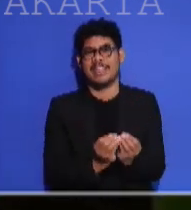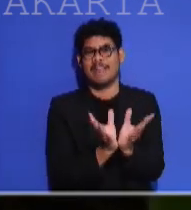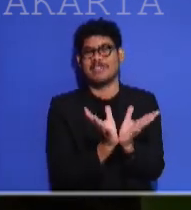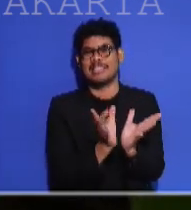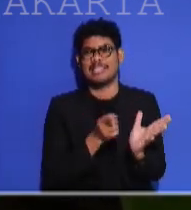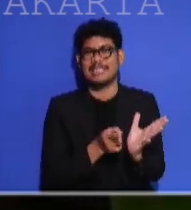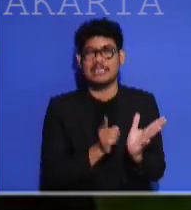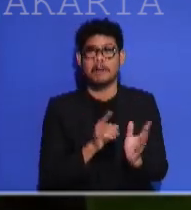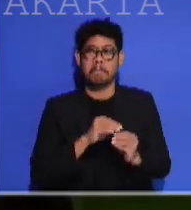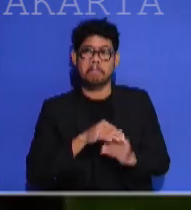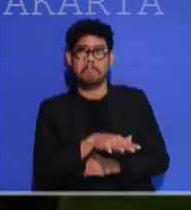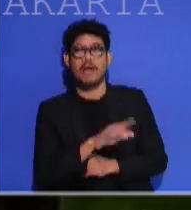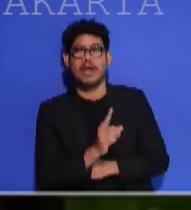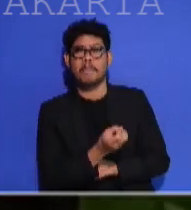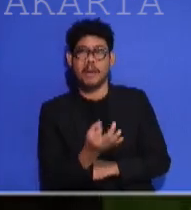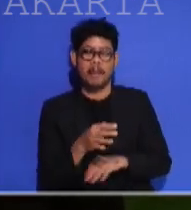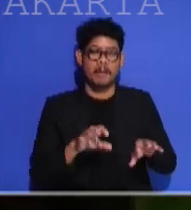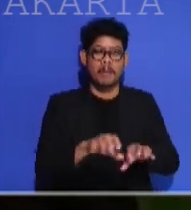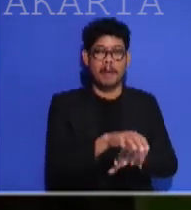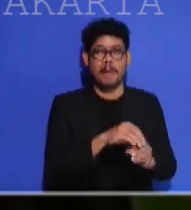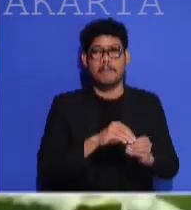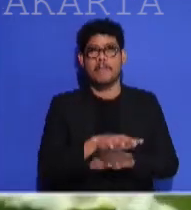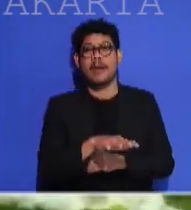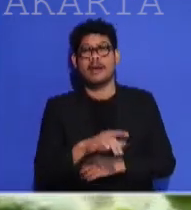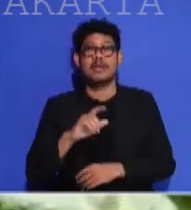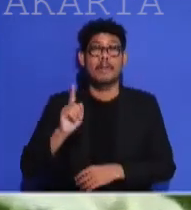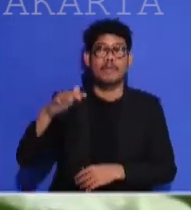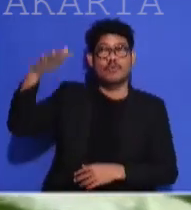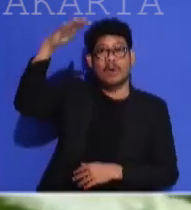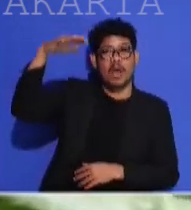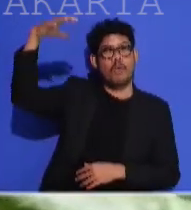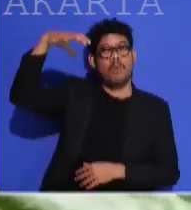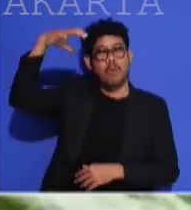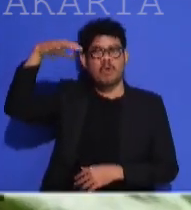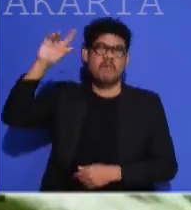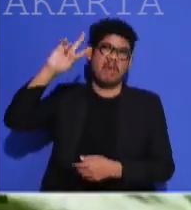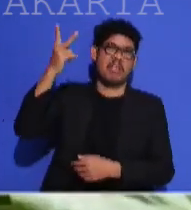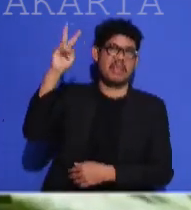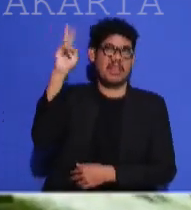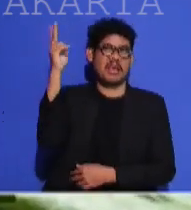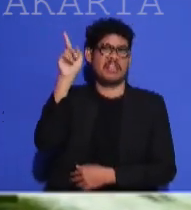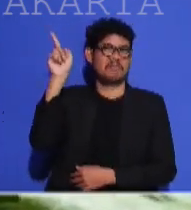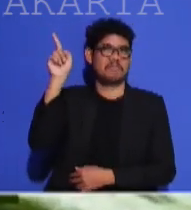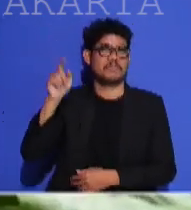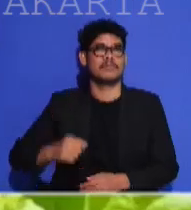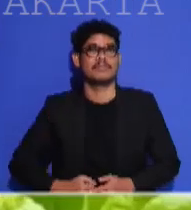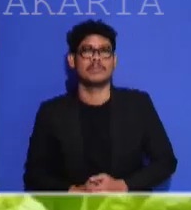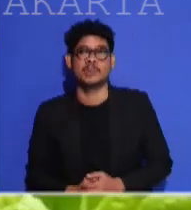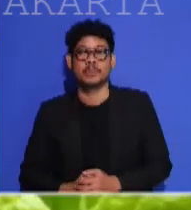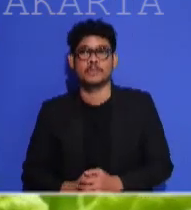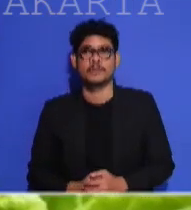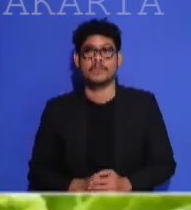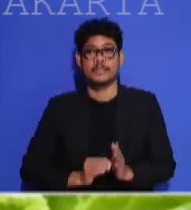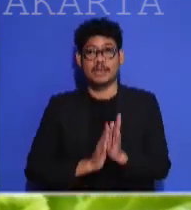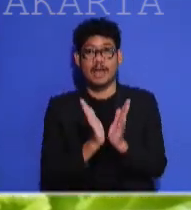gampil katrak sakit ing mangsa ketiga menika. Salah setunggalipun ndayani perangan ron dados